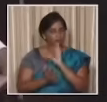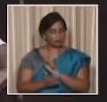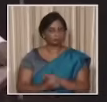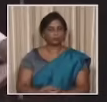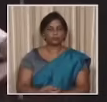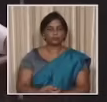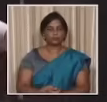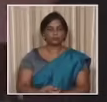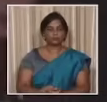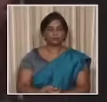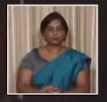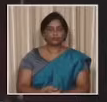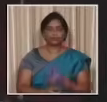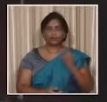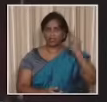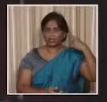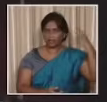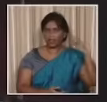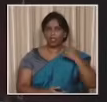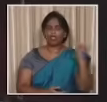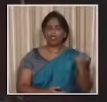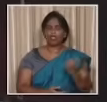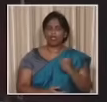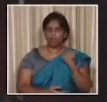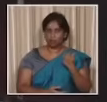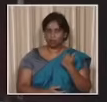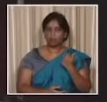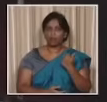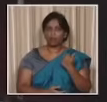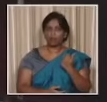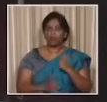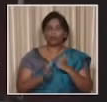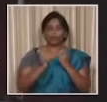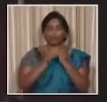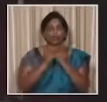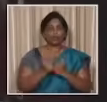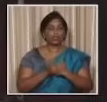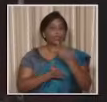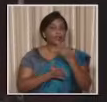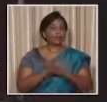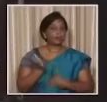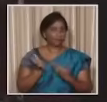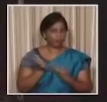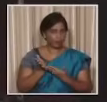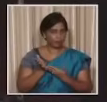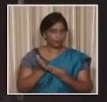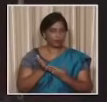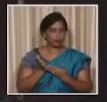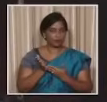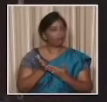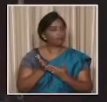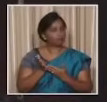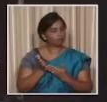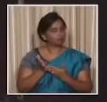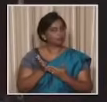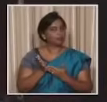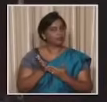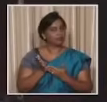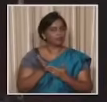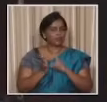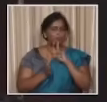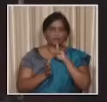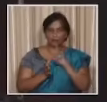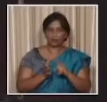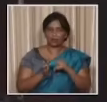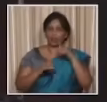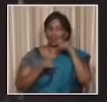අතරතුර මේ ඊයේ පෙරේද අලුතෙන් විගණන වාර්තාවක් කියලා සඳහන්